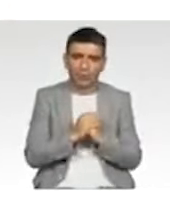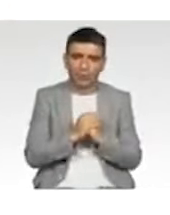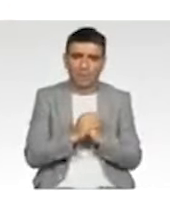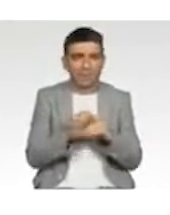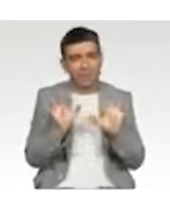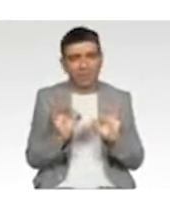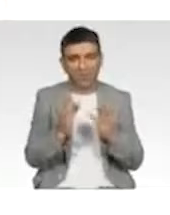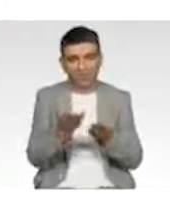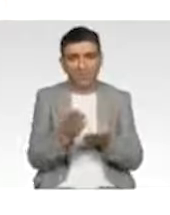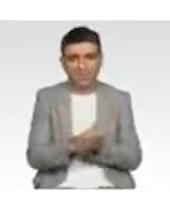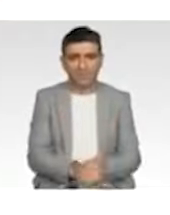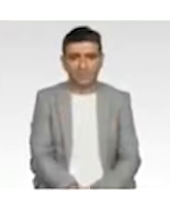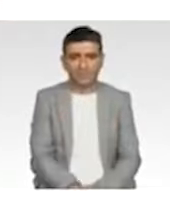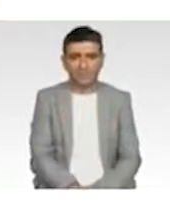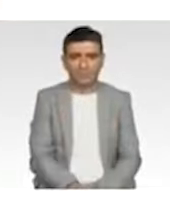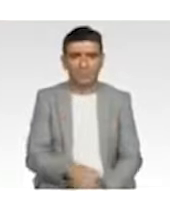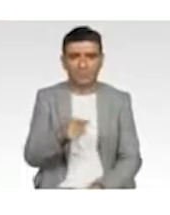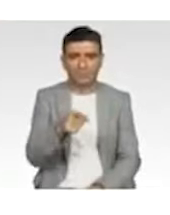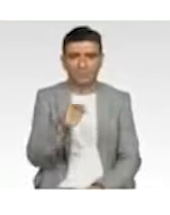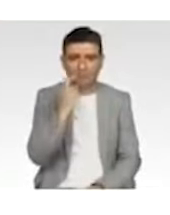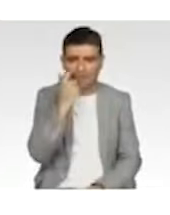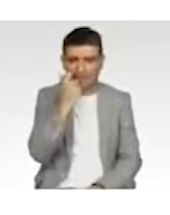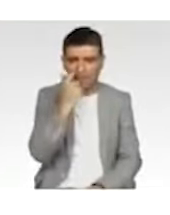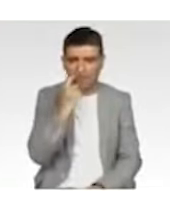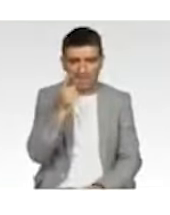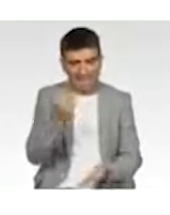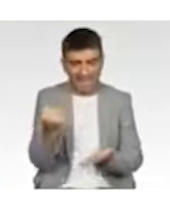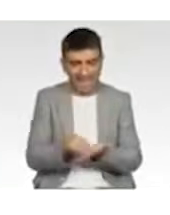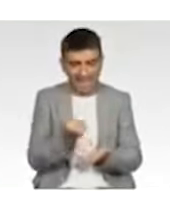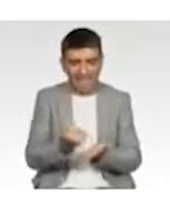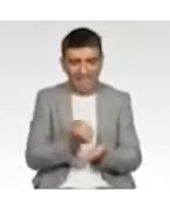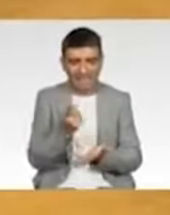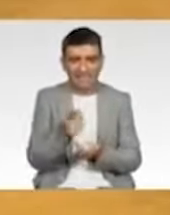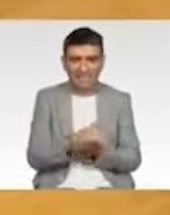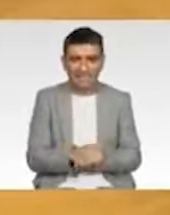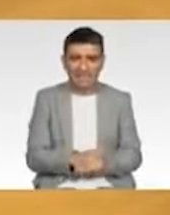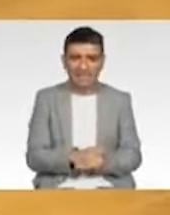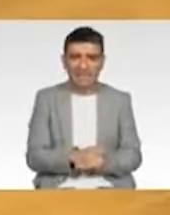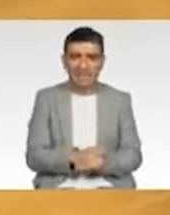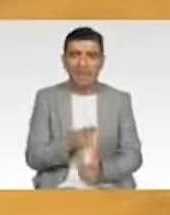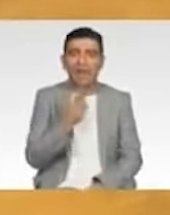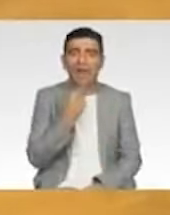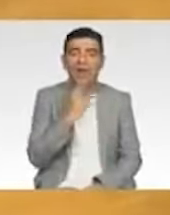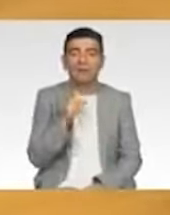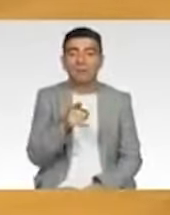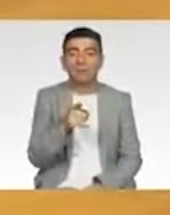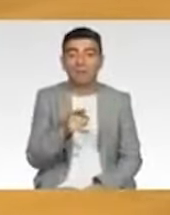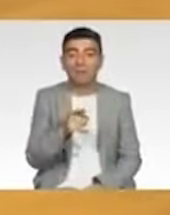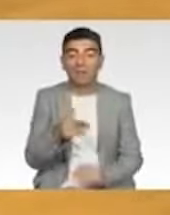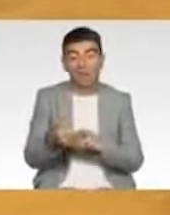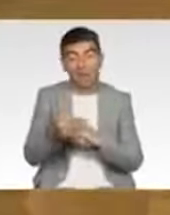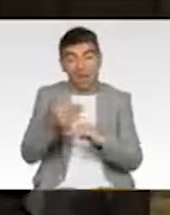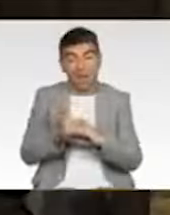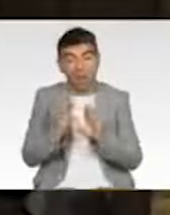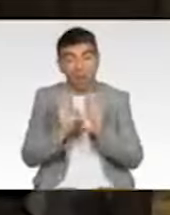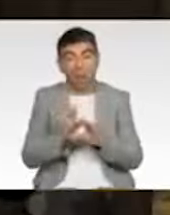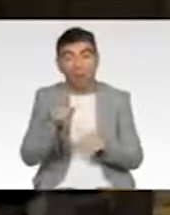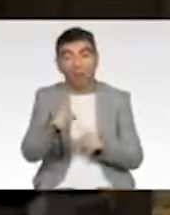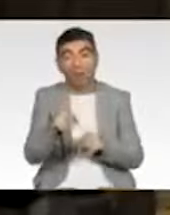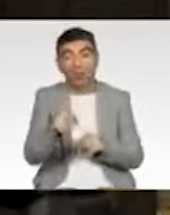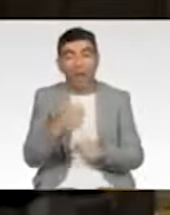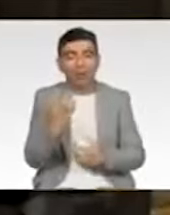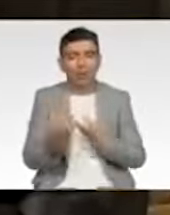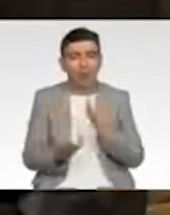Başlayalım isterseniz. Fatmacığım sen ez istersen. Ben elimle ben ezeyim. De. Hanımların hemen arkasında duran kuzine